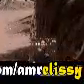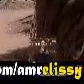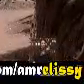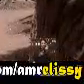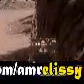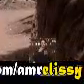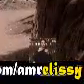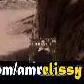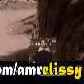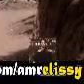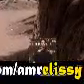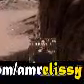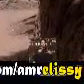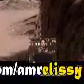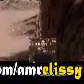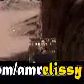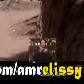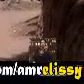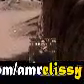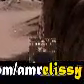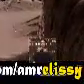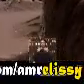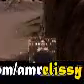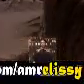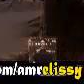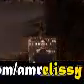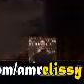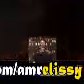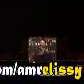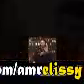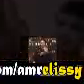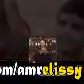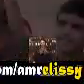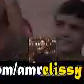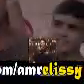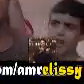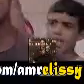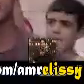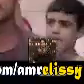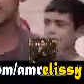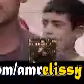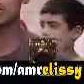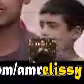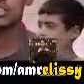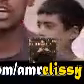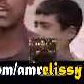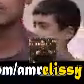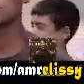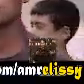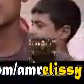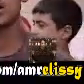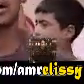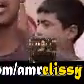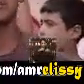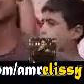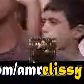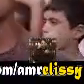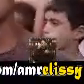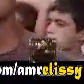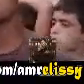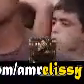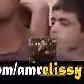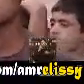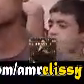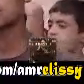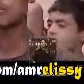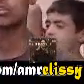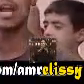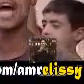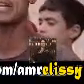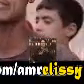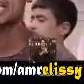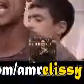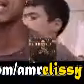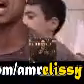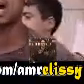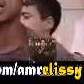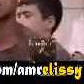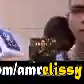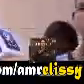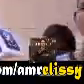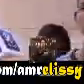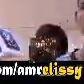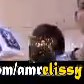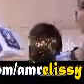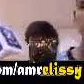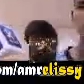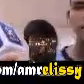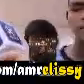باظت كلها، وحتى الانتاج ما فيش انتاج خالص السنه دي في القمح كله باظ، ولا فيش اي حد جانا خالص يا باشا. احنا مش ما احنا مش على الخط خالص اصلا يا باشا، ولا حد بيسال علينا